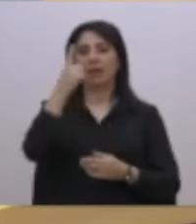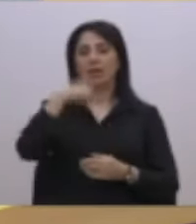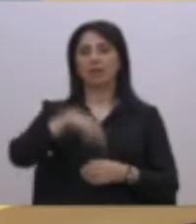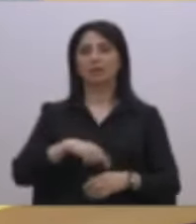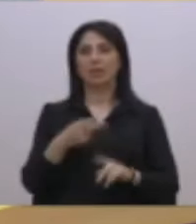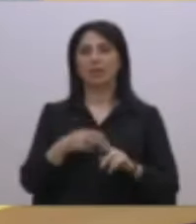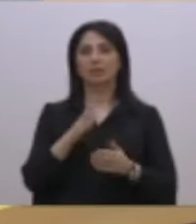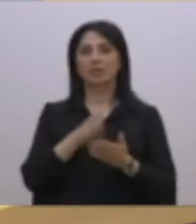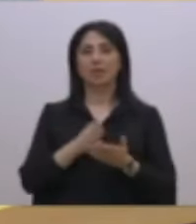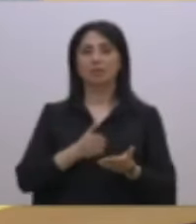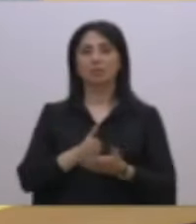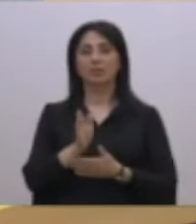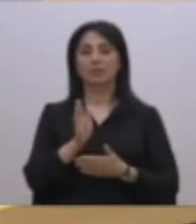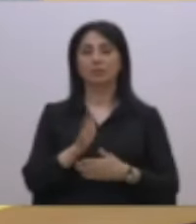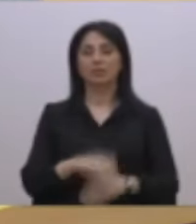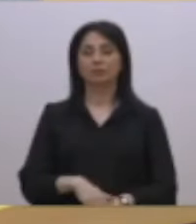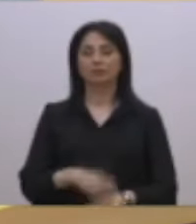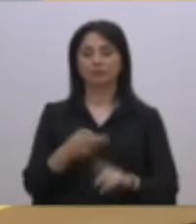აკისრია.